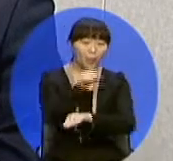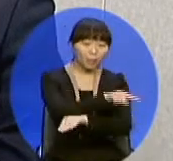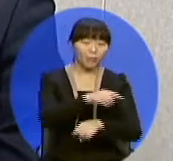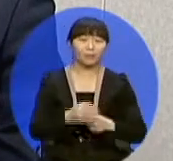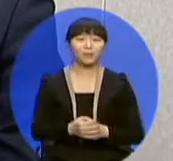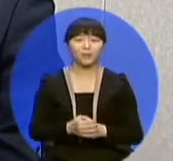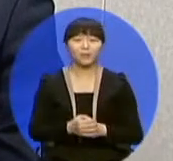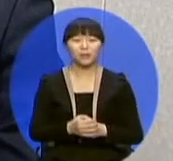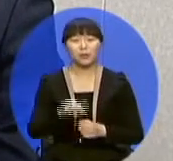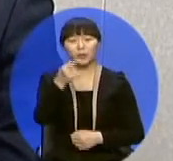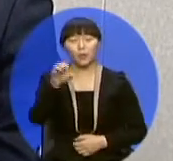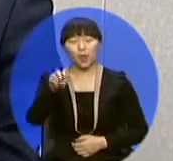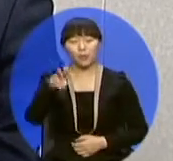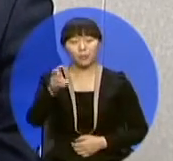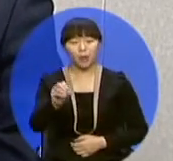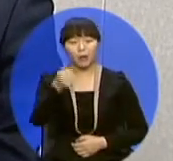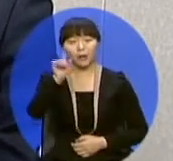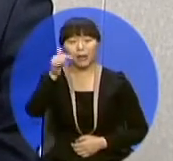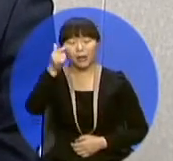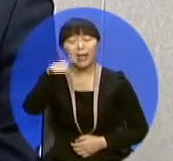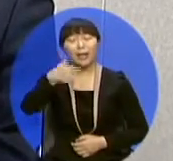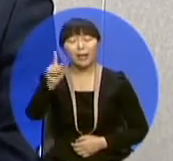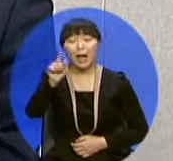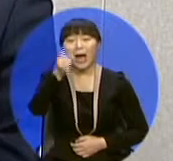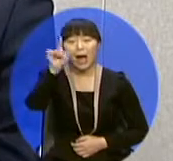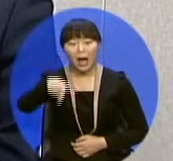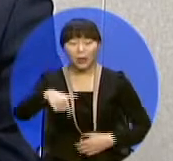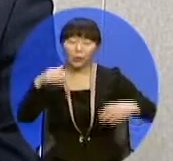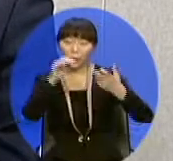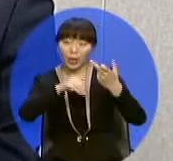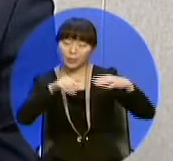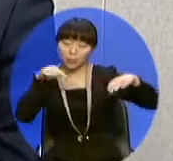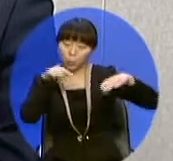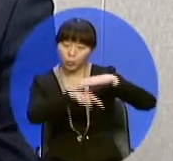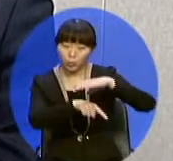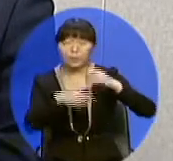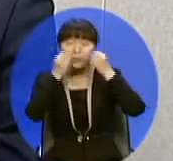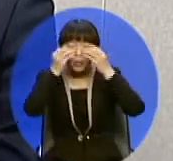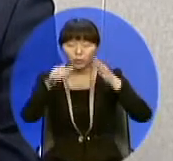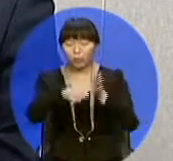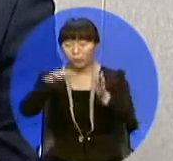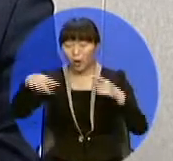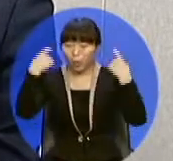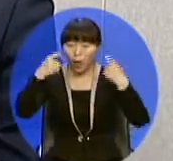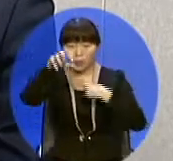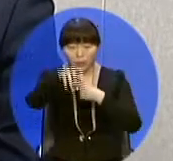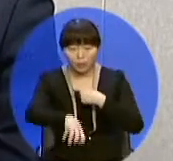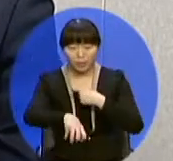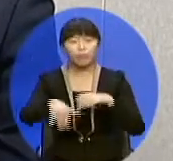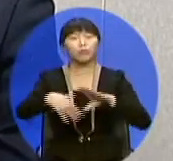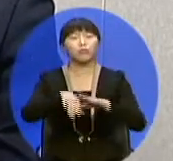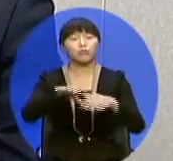있는 광명 가학광산 동굴도 새로운 유면 관광지로서 특히 문화